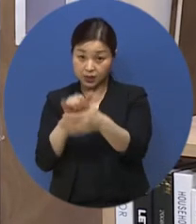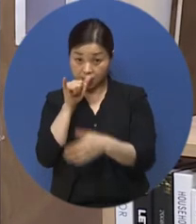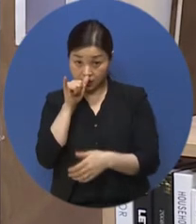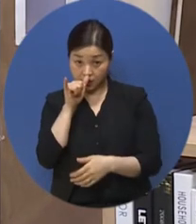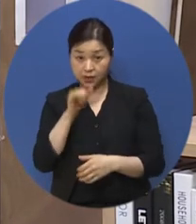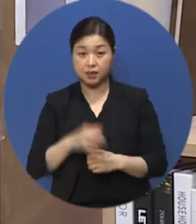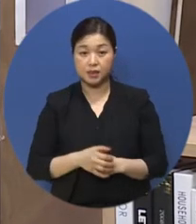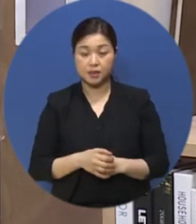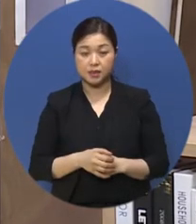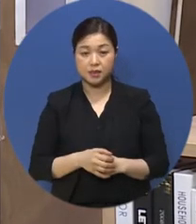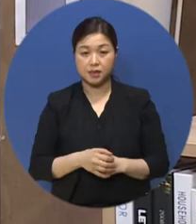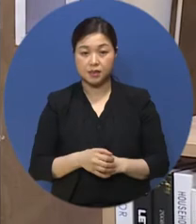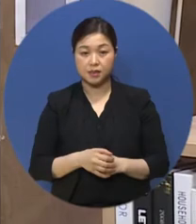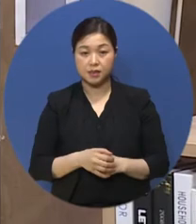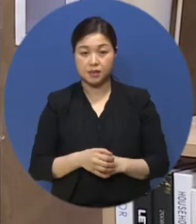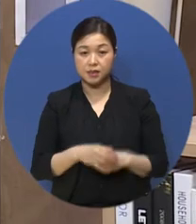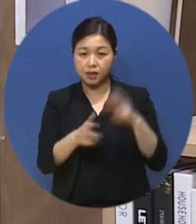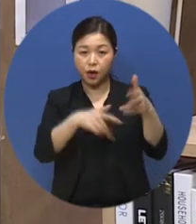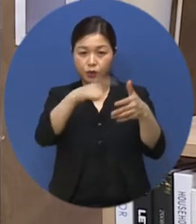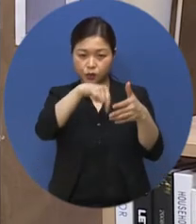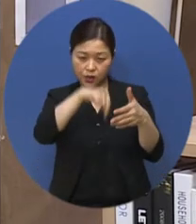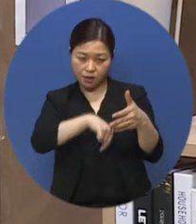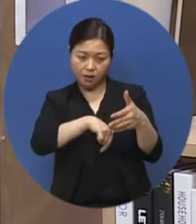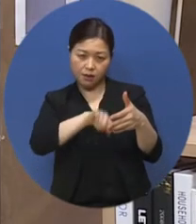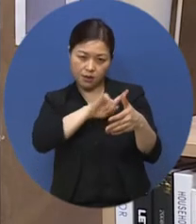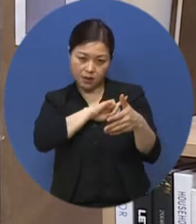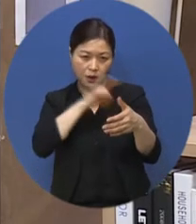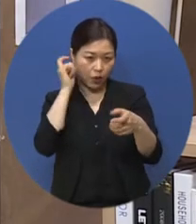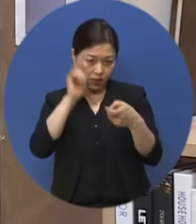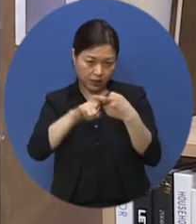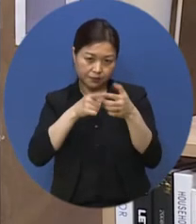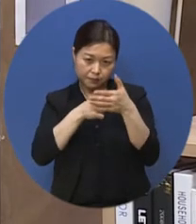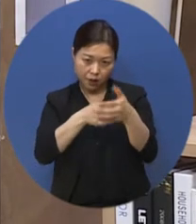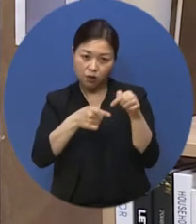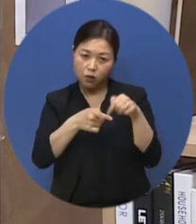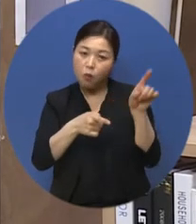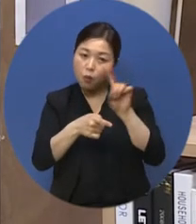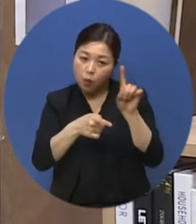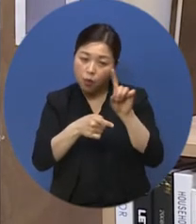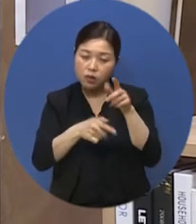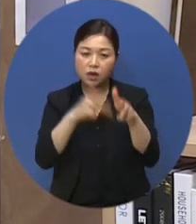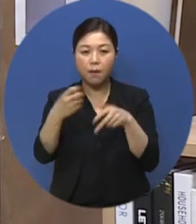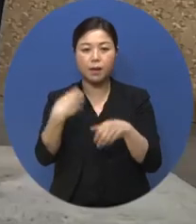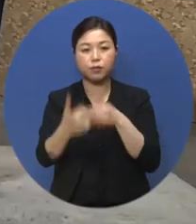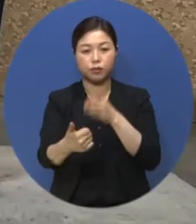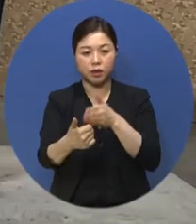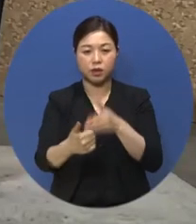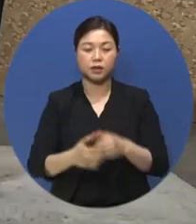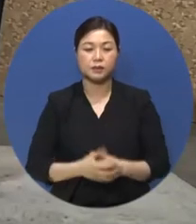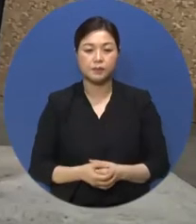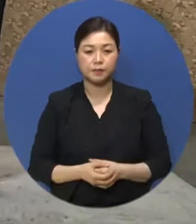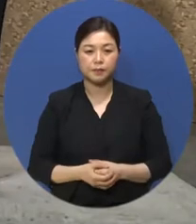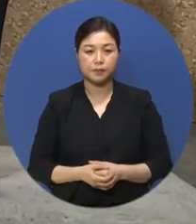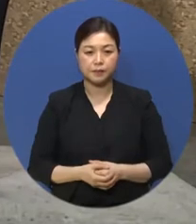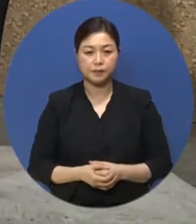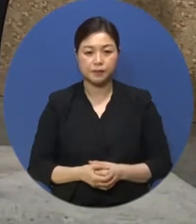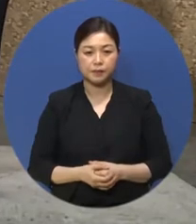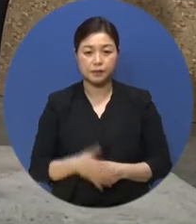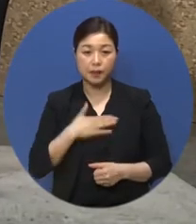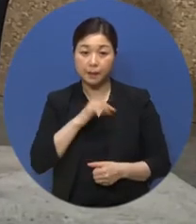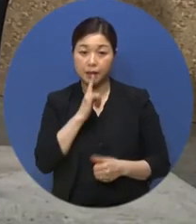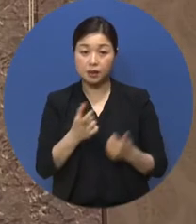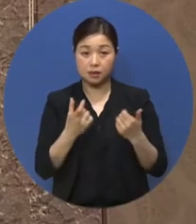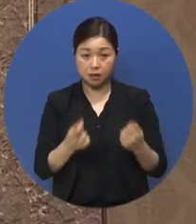중이시겠지만 네. 그 중에서 보다 중점적으로 진행하고 계시는 사업이 있다면 말씀 부탁드립니다. 그러니까 지금